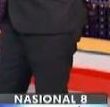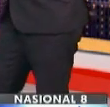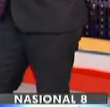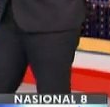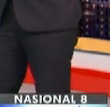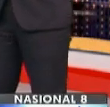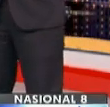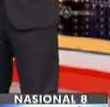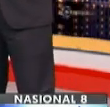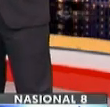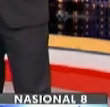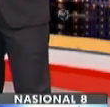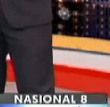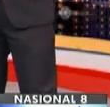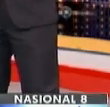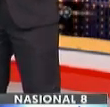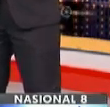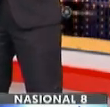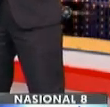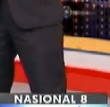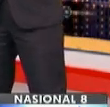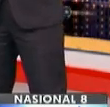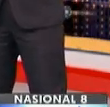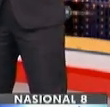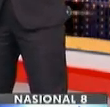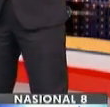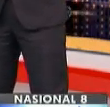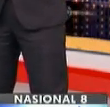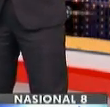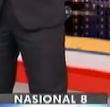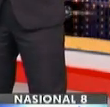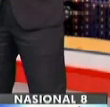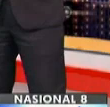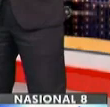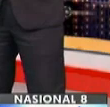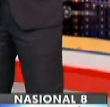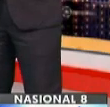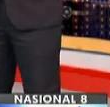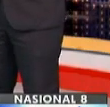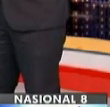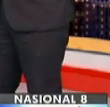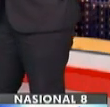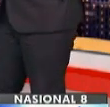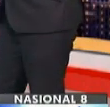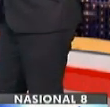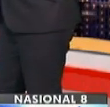Melbourne juga dalang di sebalik rompakan MT okim Harmon dikenal